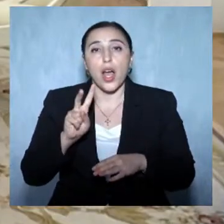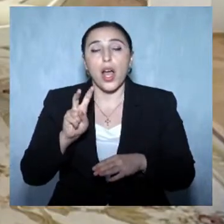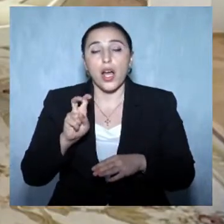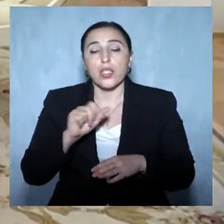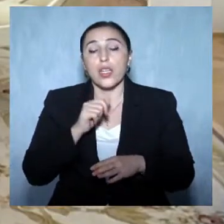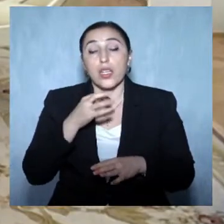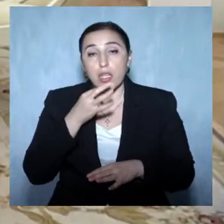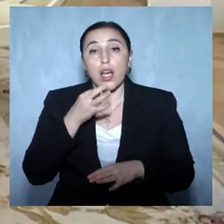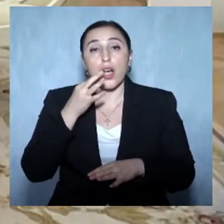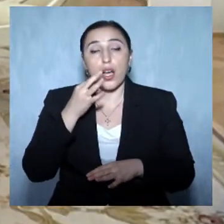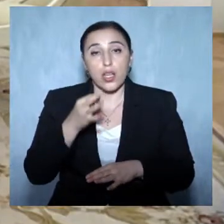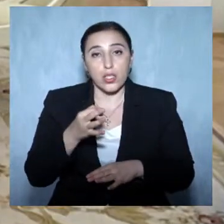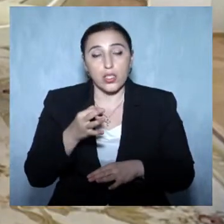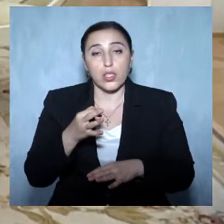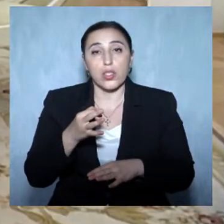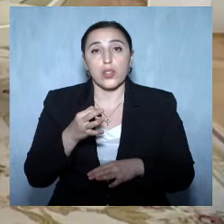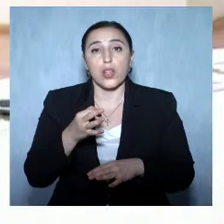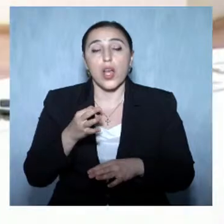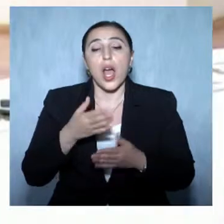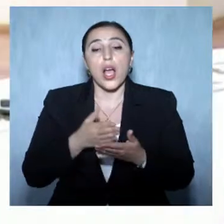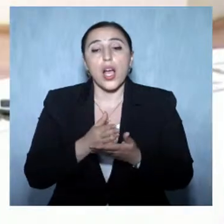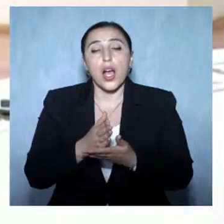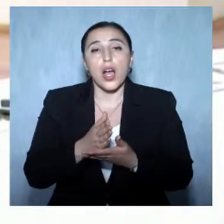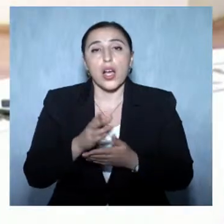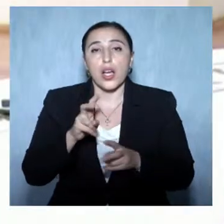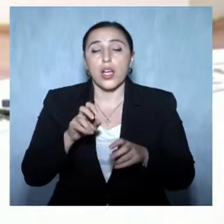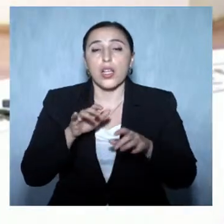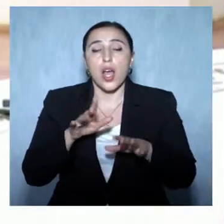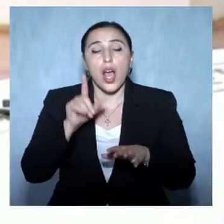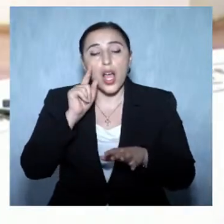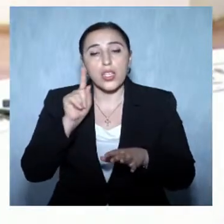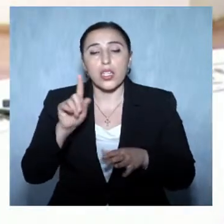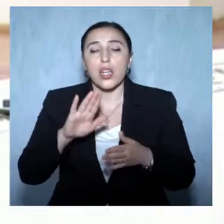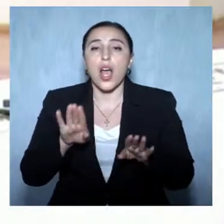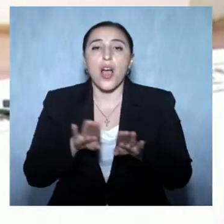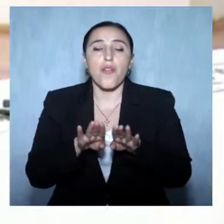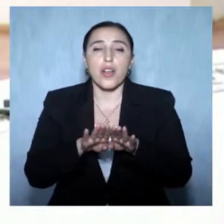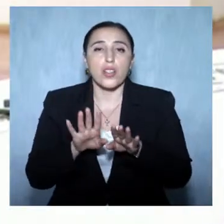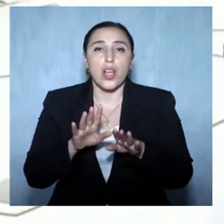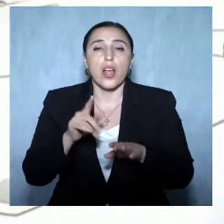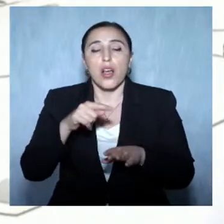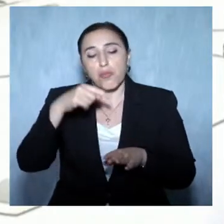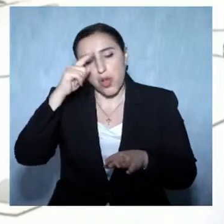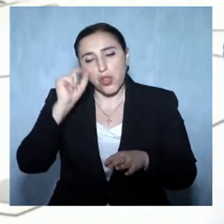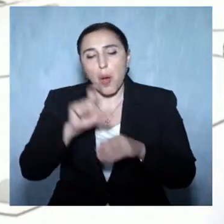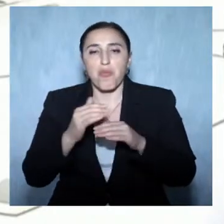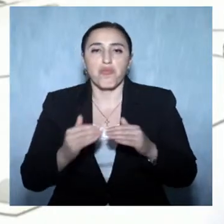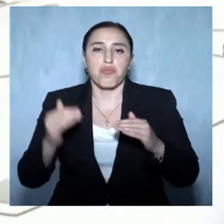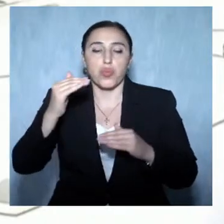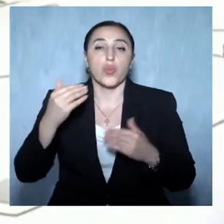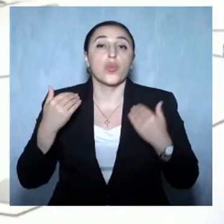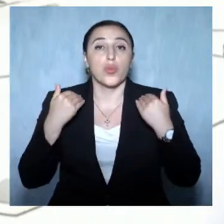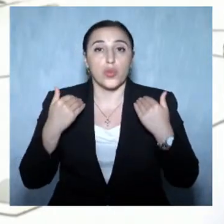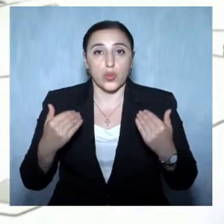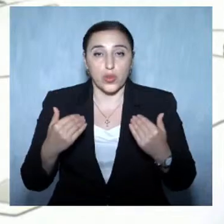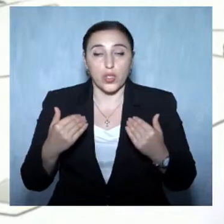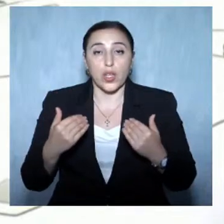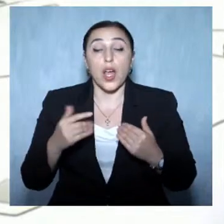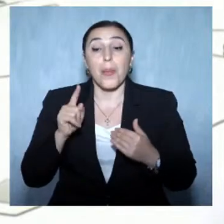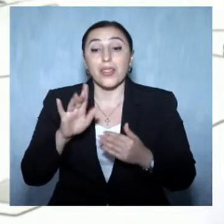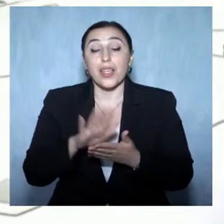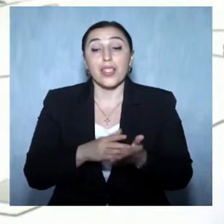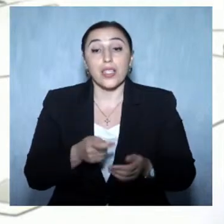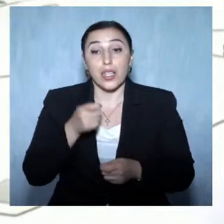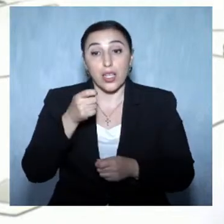է։ Հաղաքական դարշտում այսօր Հայաստանը հավասար պայմաններում չէ, ադրբեջանը ավելի ուժեղ դիրքերում է։ Միջ դեր այս հայցով